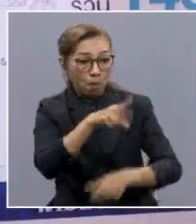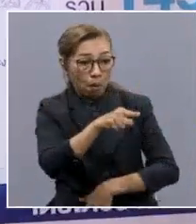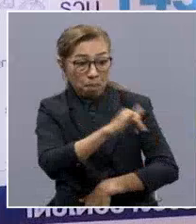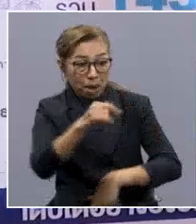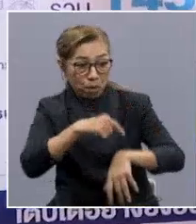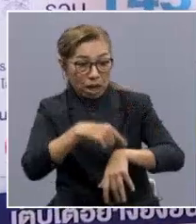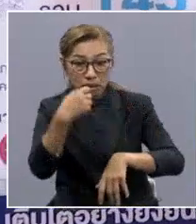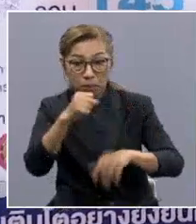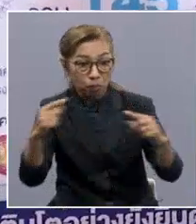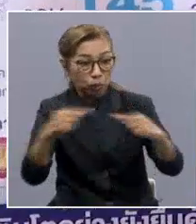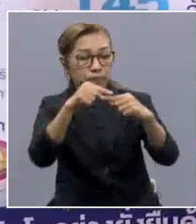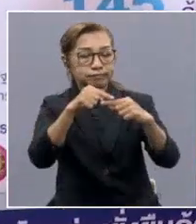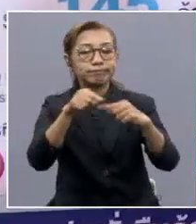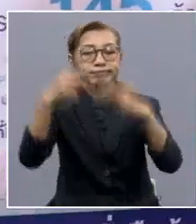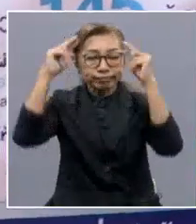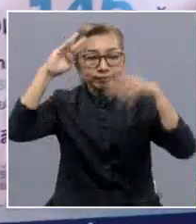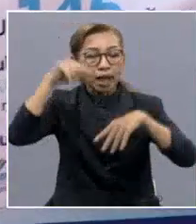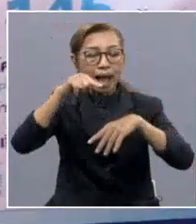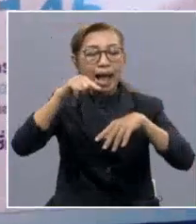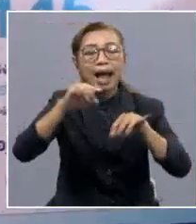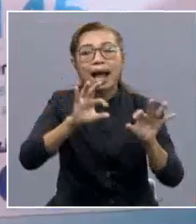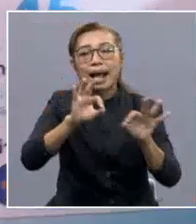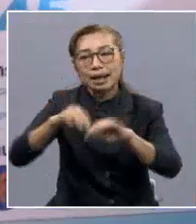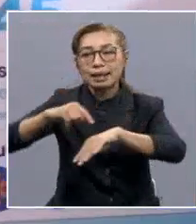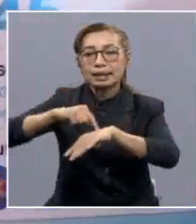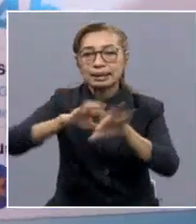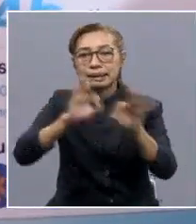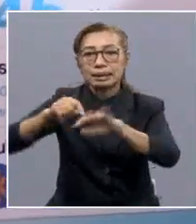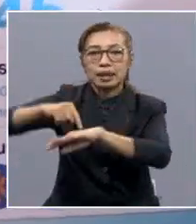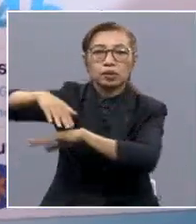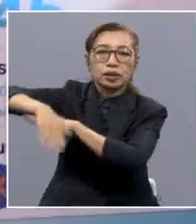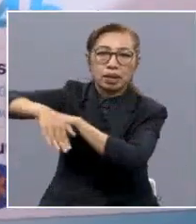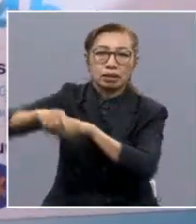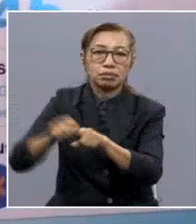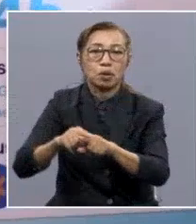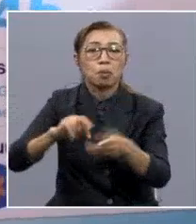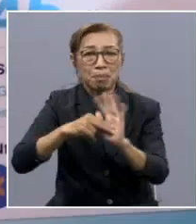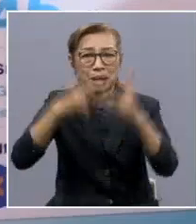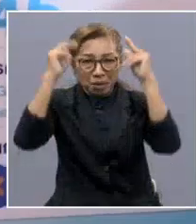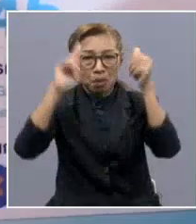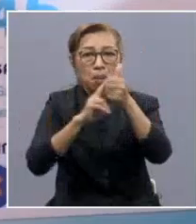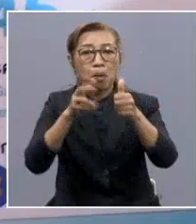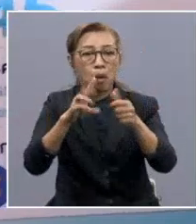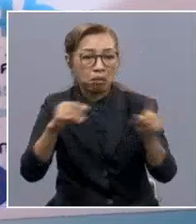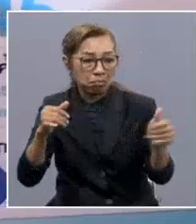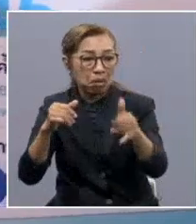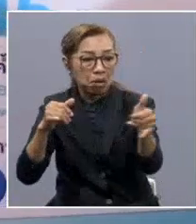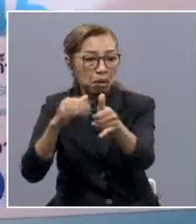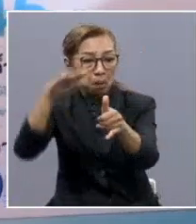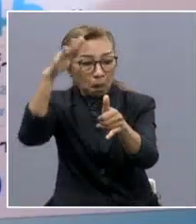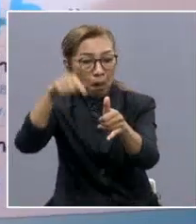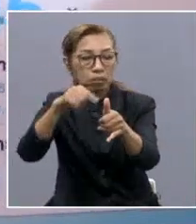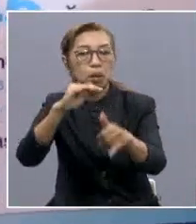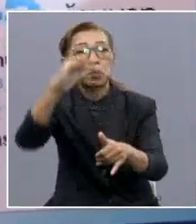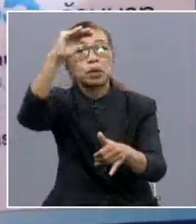าถ้าฟังแบบนี้ถ้ามองความเคลื่อนไหวชิงความได้เปรียบนะพลเอกประวิตรก็ยังอยู่ข้างหลังพลเอกประวิตรอยู่นะ ยังเดินตามหลังอยู่ดี ช้ากว่าใช่ไหม ใหญ่ก็